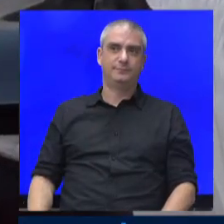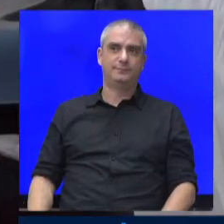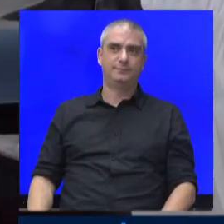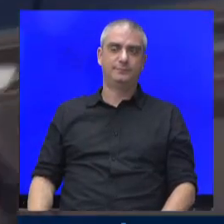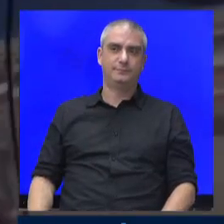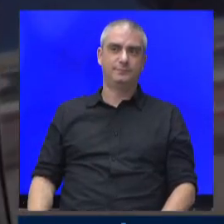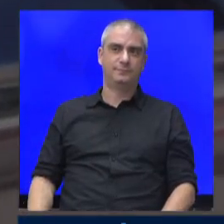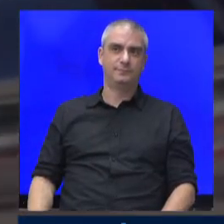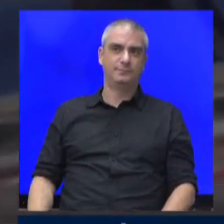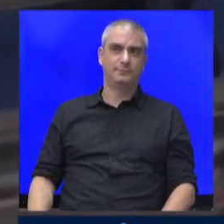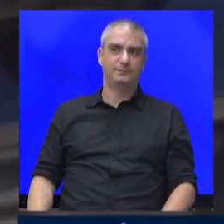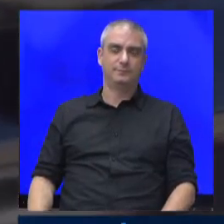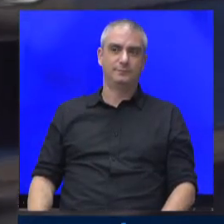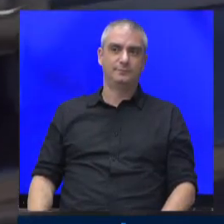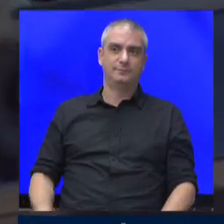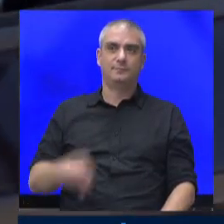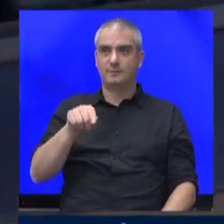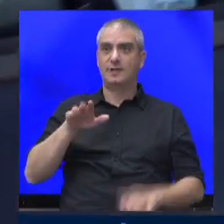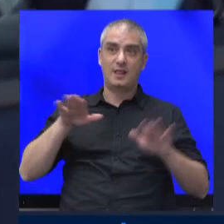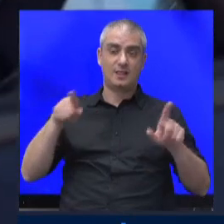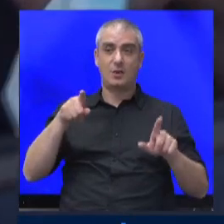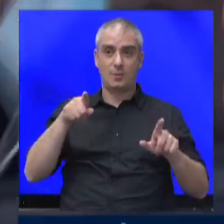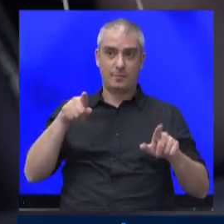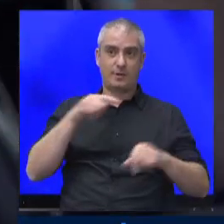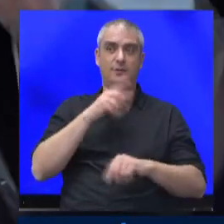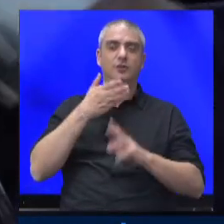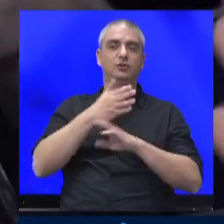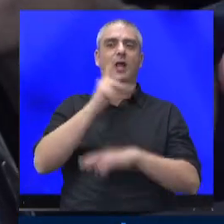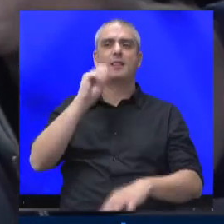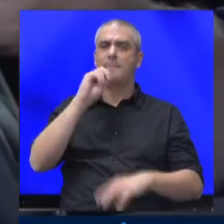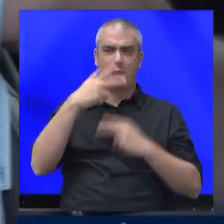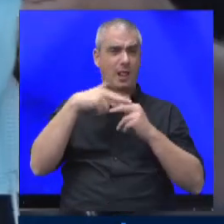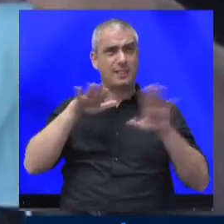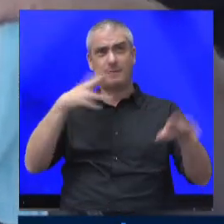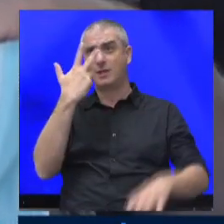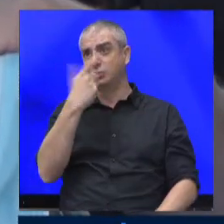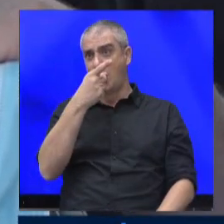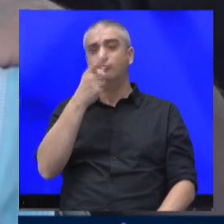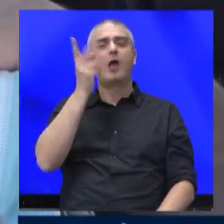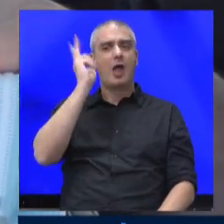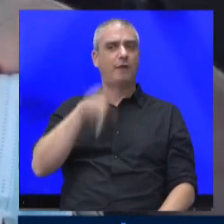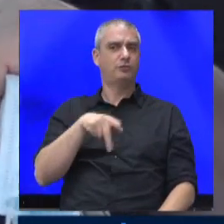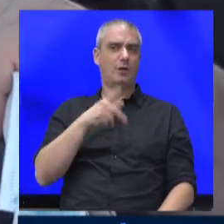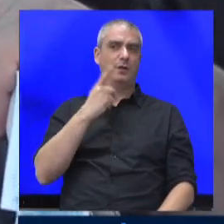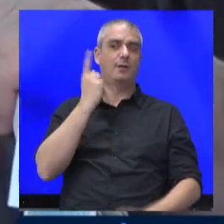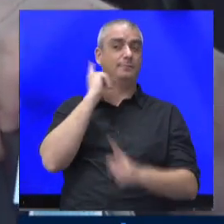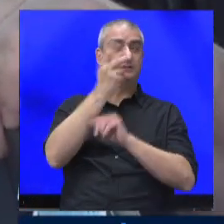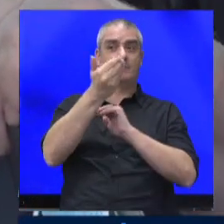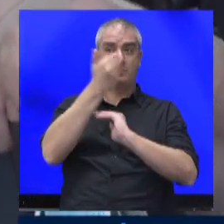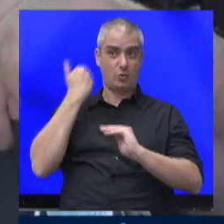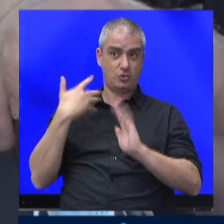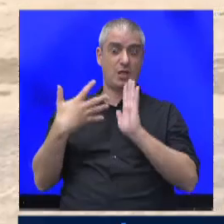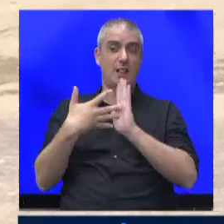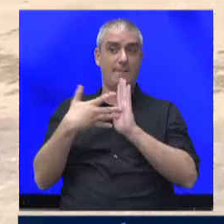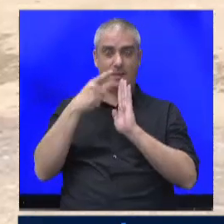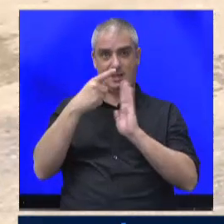בעצם כאן בנמל התעופה בן גוריון בשער תמר, לא רחוק מטרמינל 3, אפשר למעשה להגיע כשמזמינים מראש ולהיבדק כאן